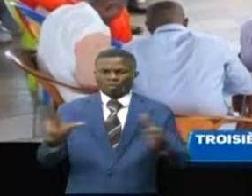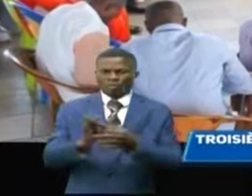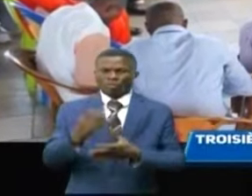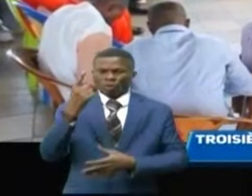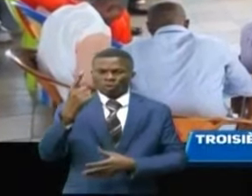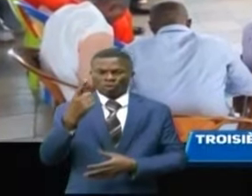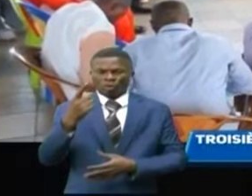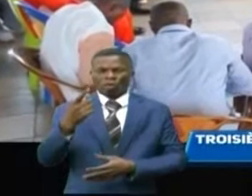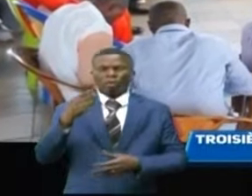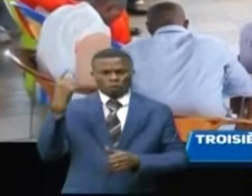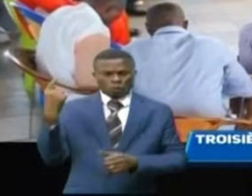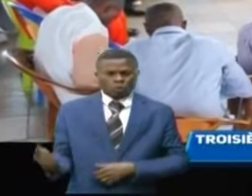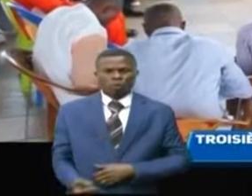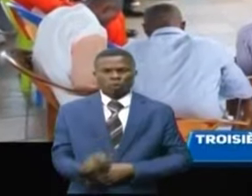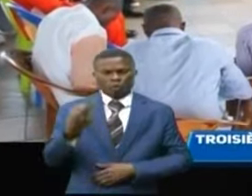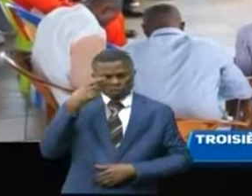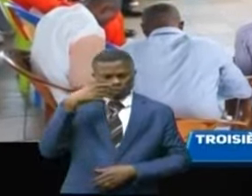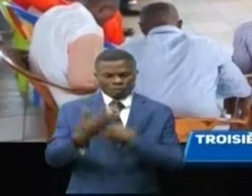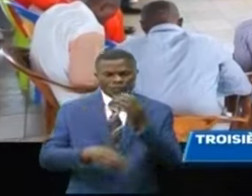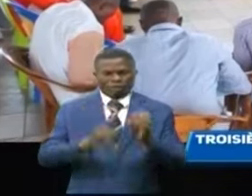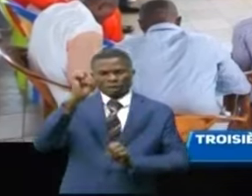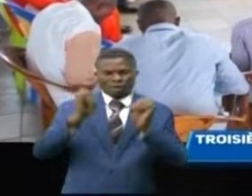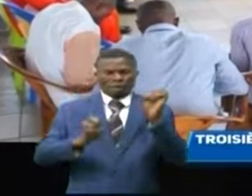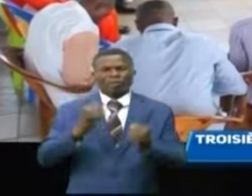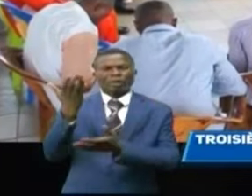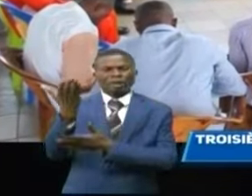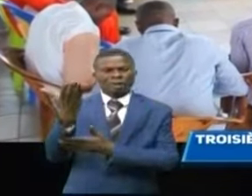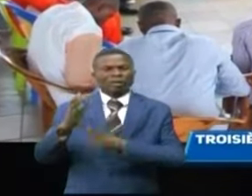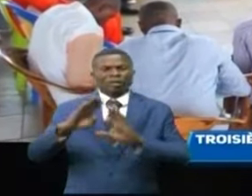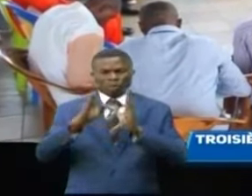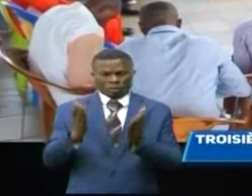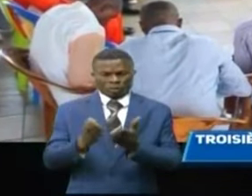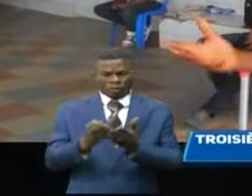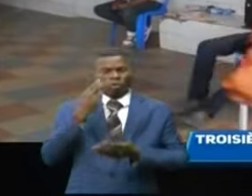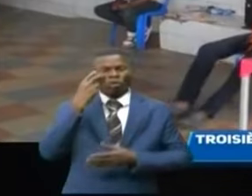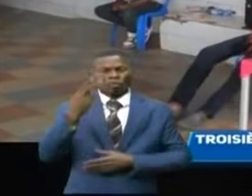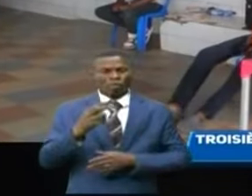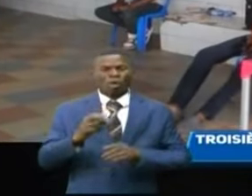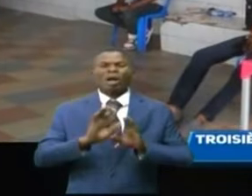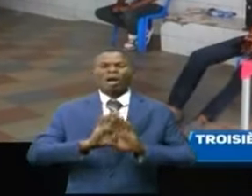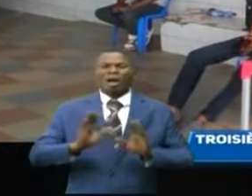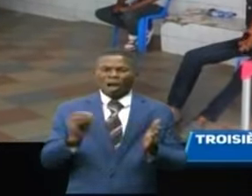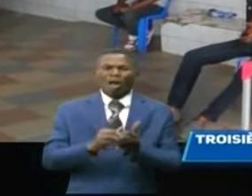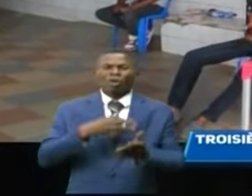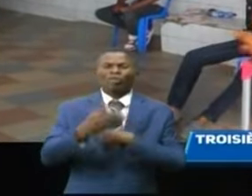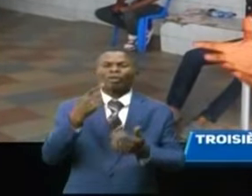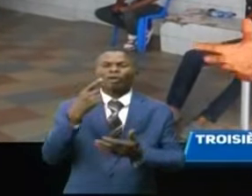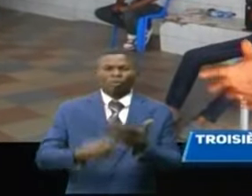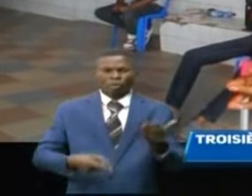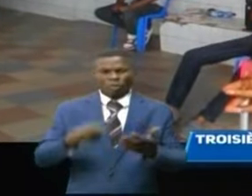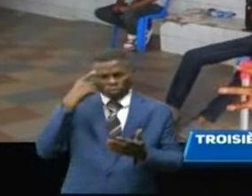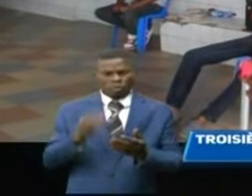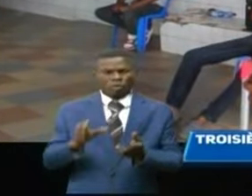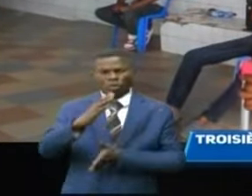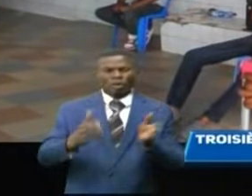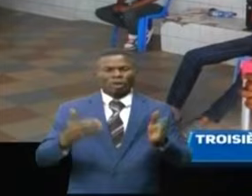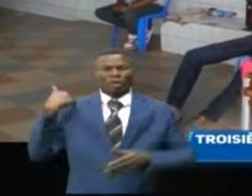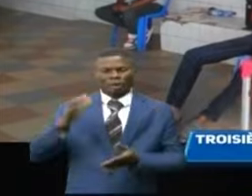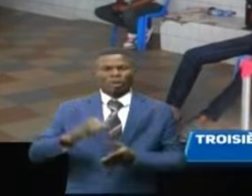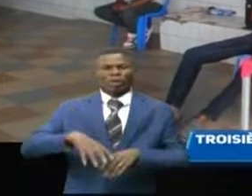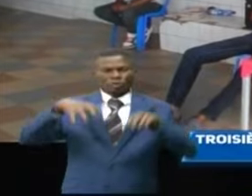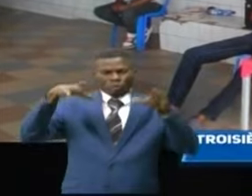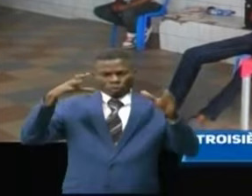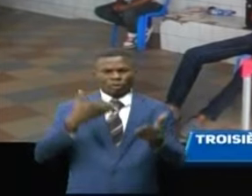en temps pour évaluer les recommandations et pour voir qu'est-ce qu'on peut faire pour augmenter les recettes au niveau